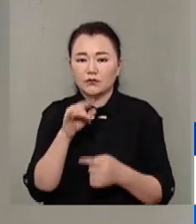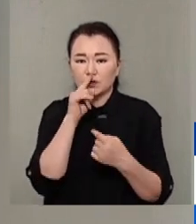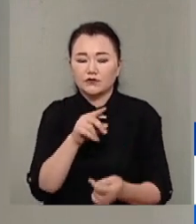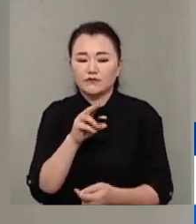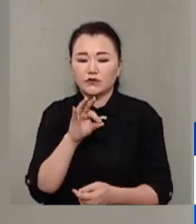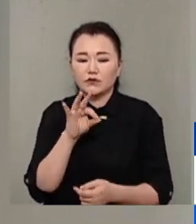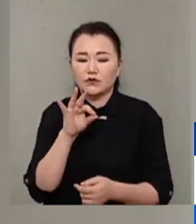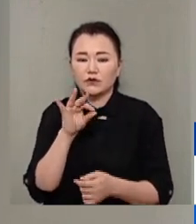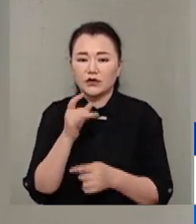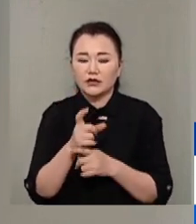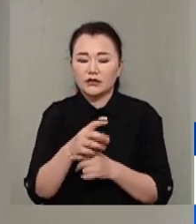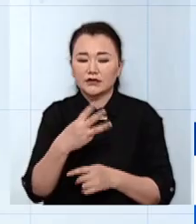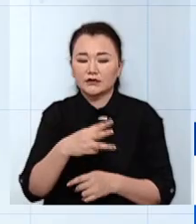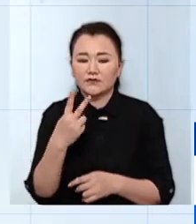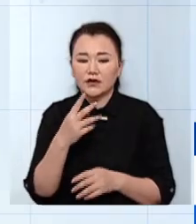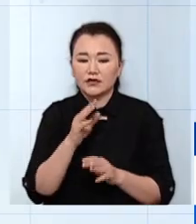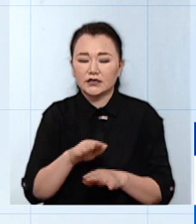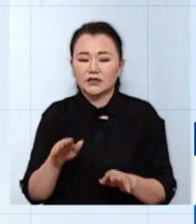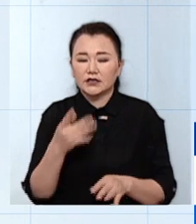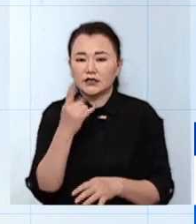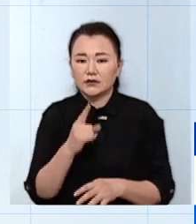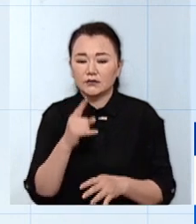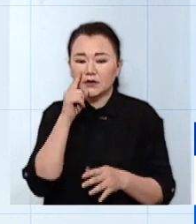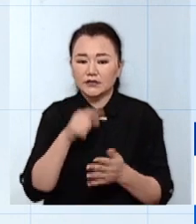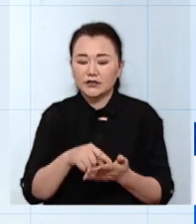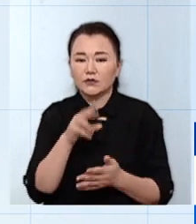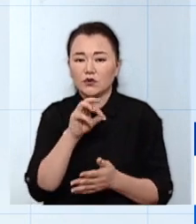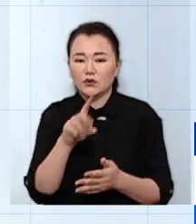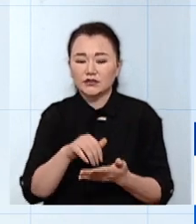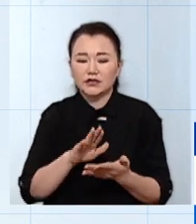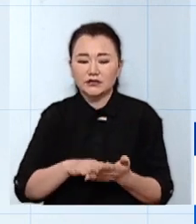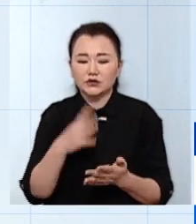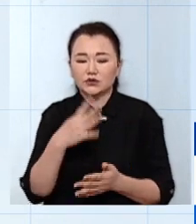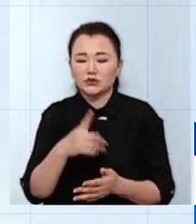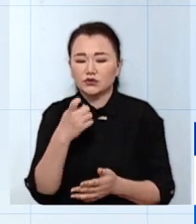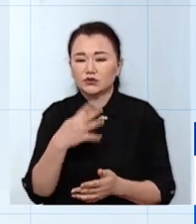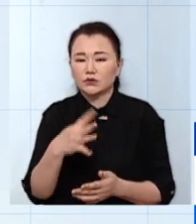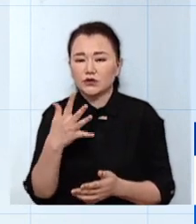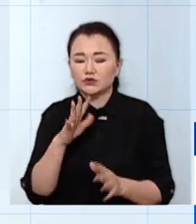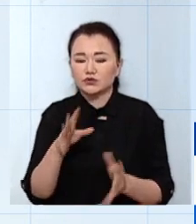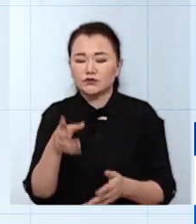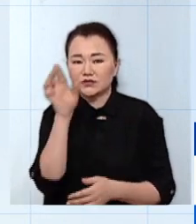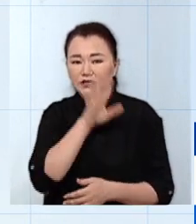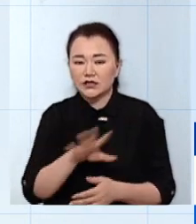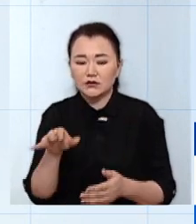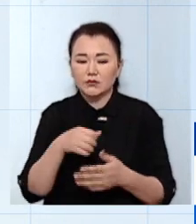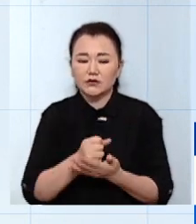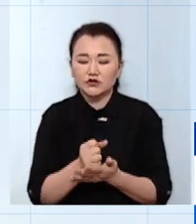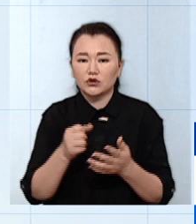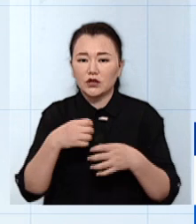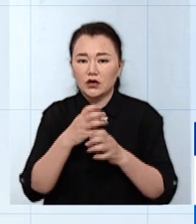против кори. Это 32 ребенка. На сегодня с подозрением на корь зарегистрировано 145 случаев по стране. Подтверждено